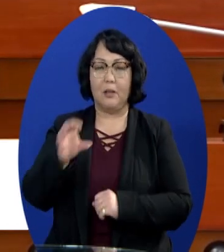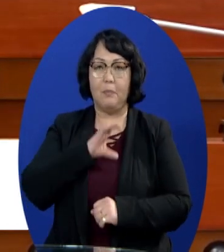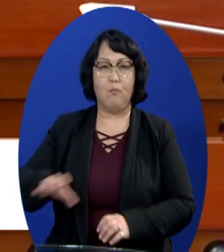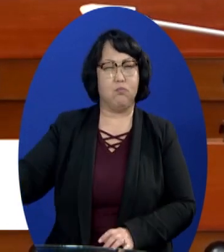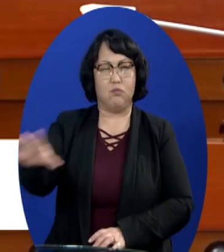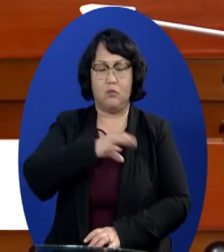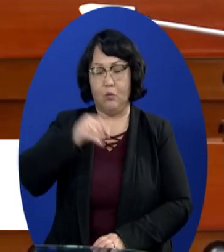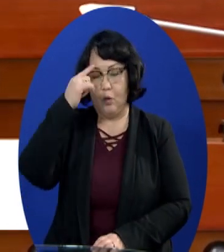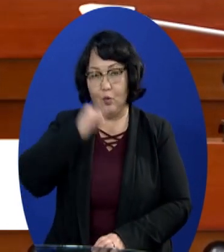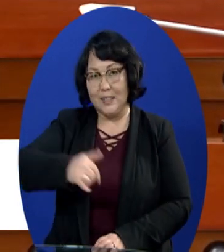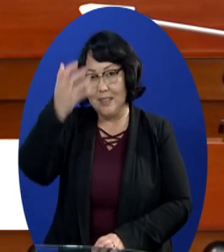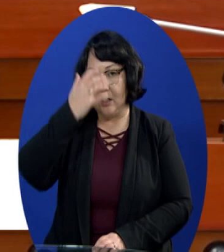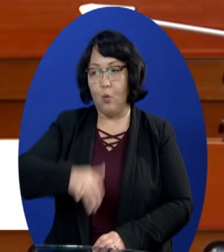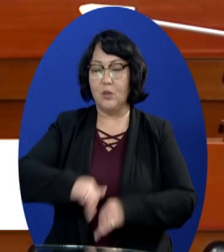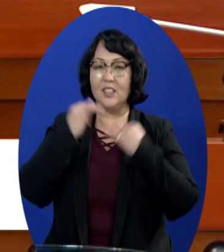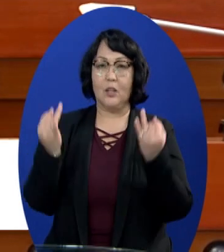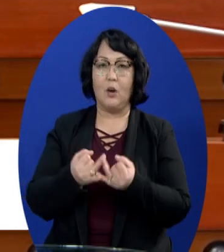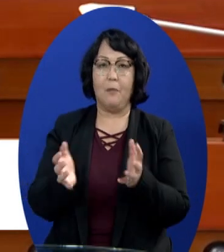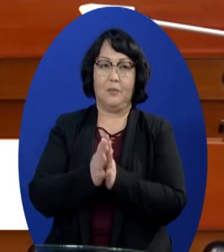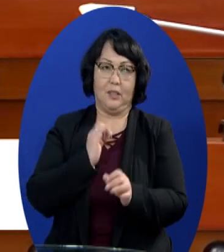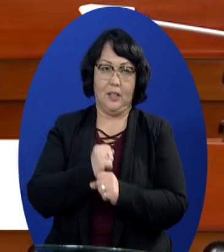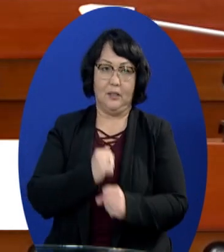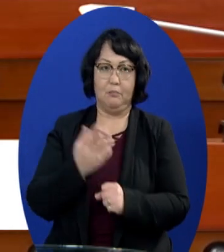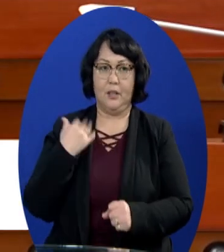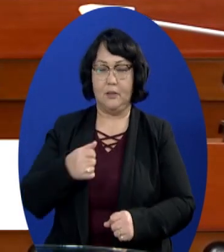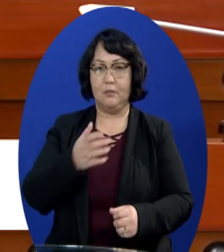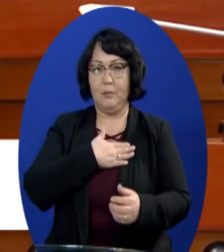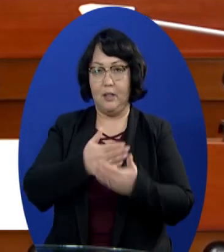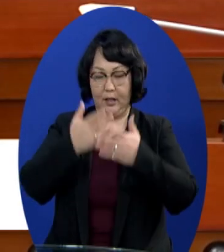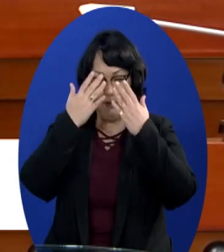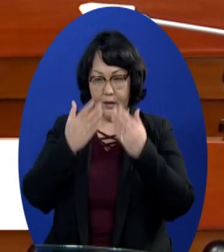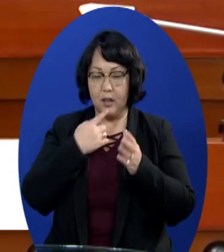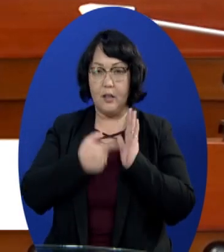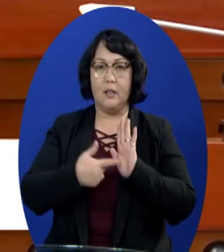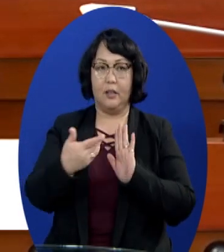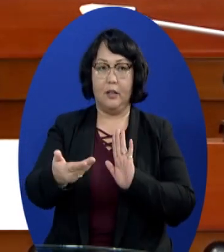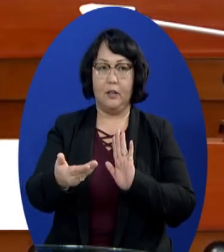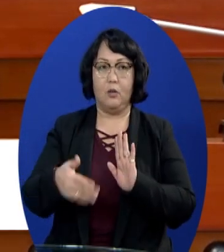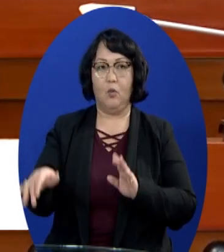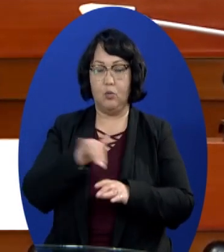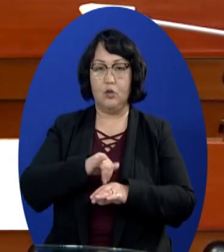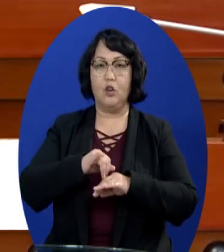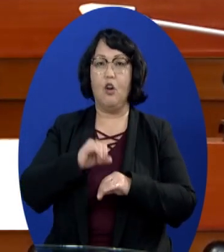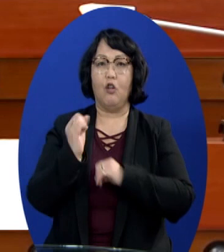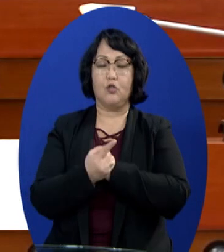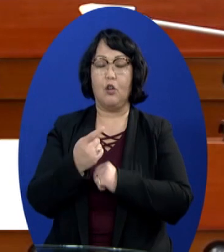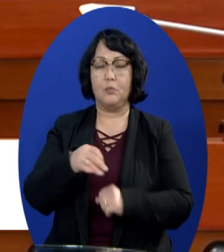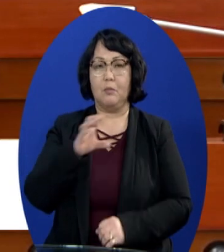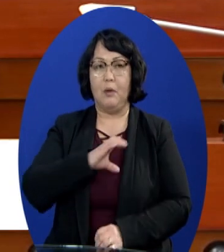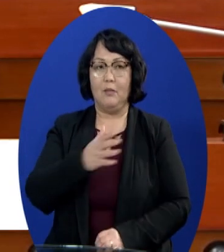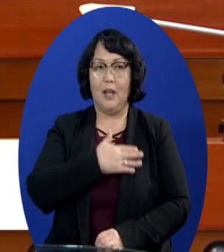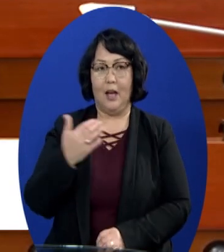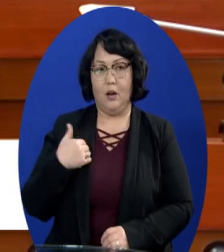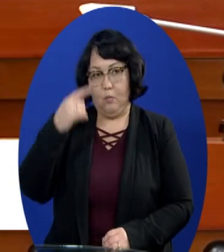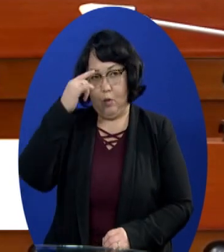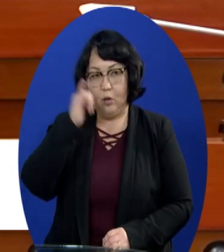газар улсын хурлд бас хамтран ажилласан явдлыг талбартаа илэрхийлж байна. Ингээд улсын онцгой комиссийн даргаийн хувьд